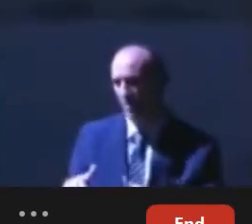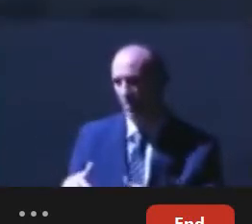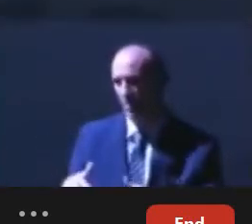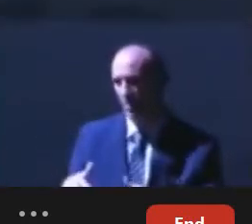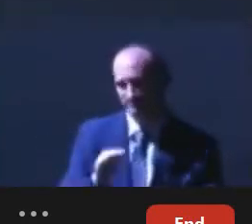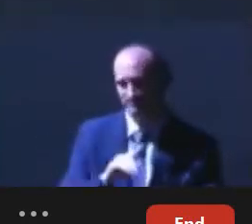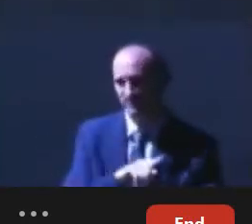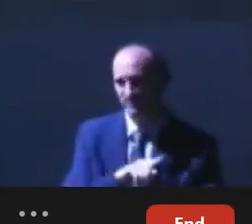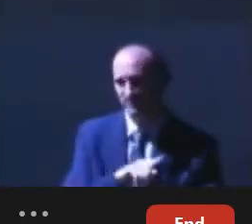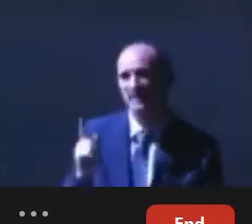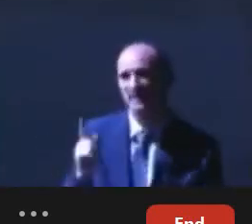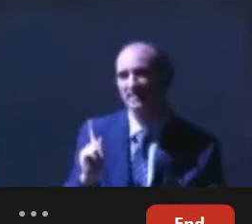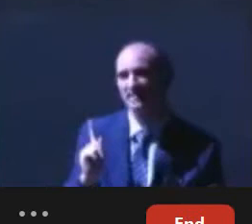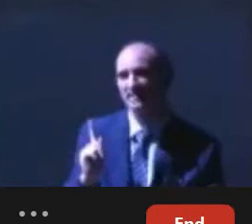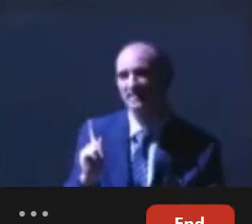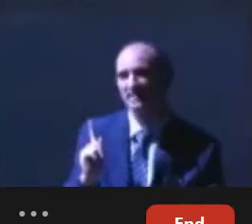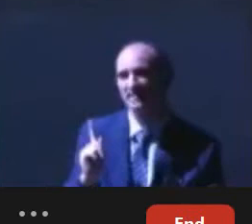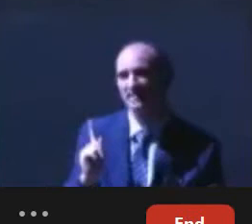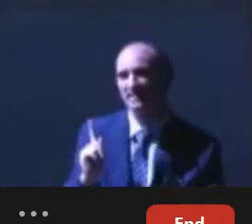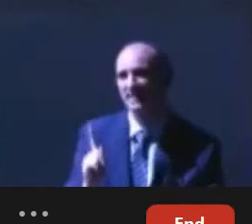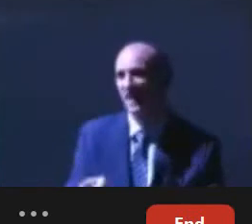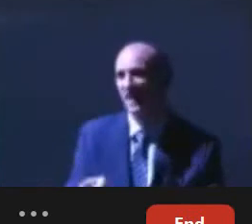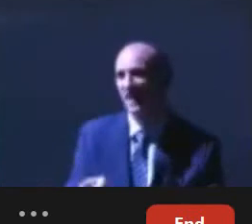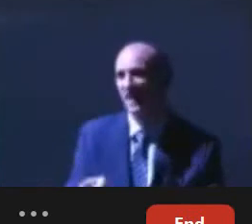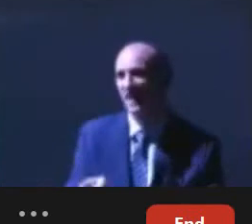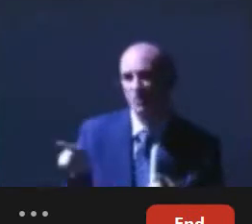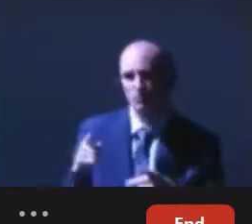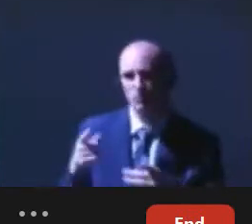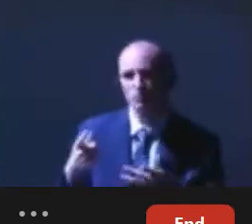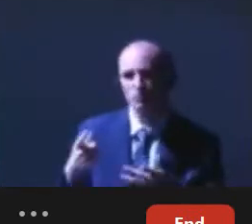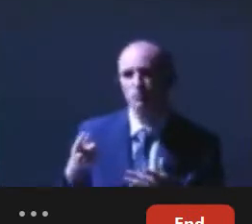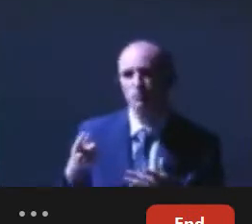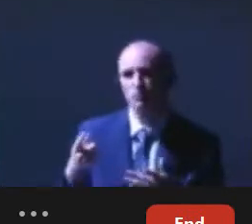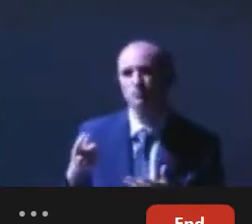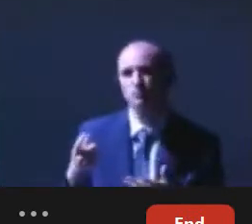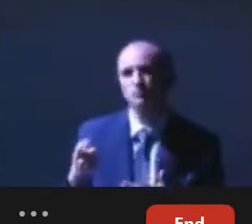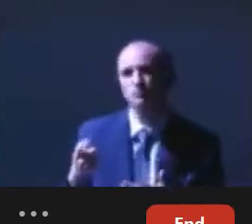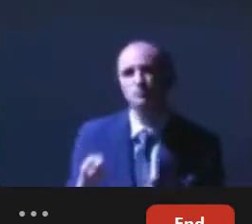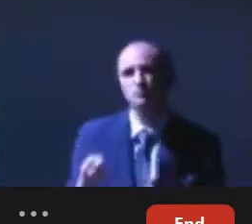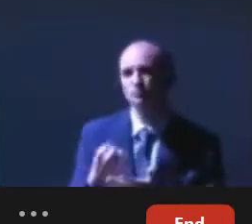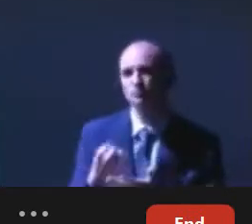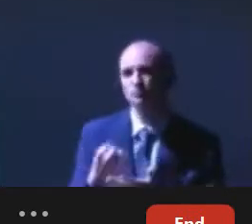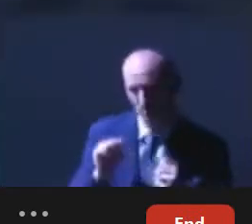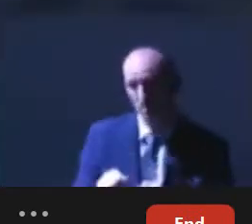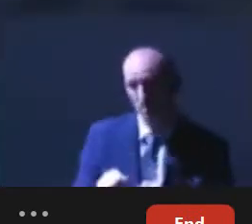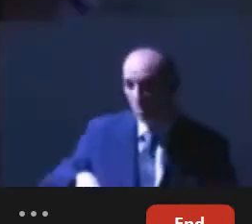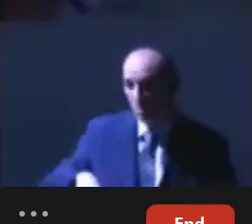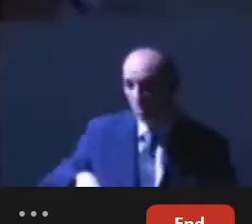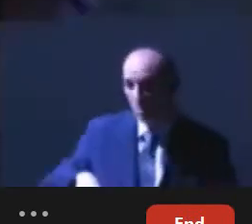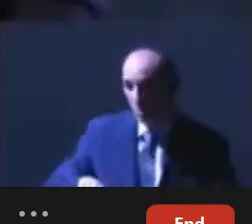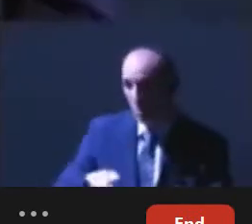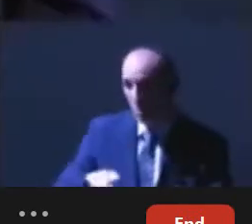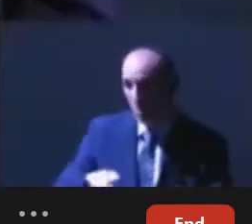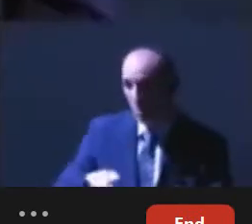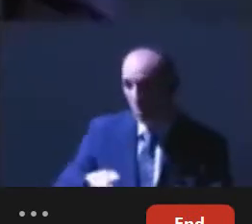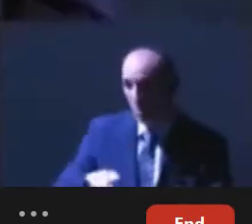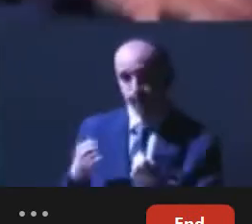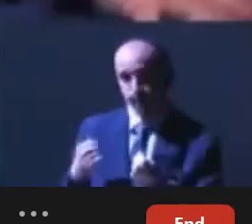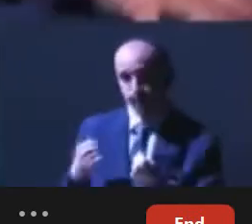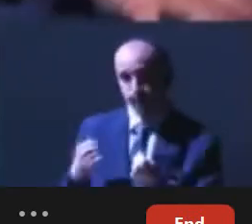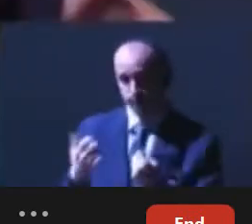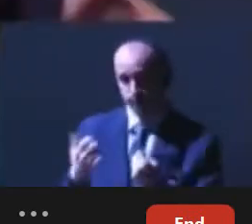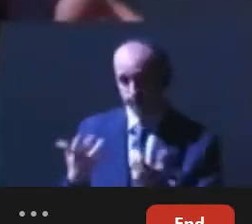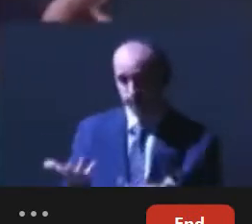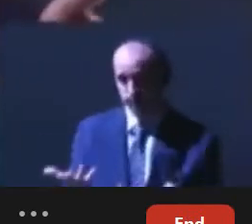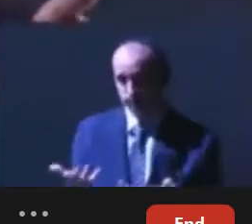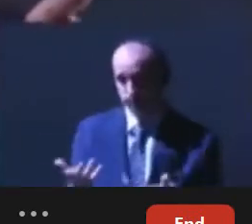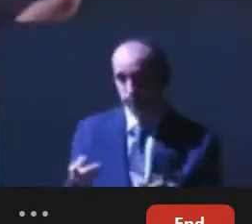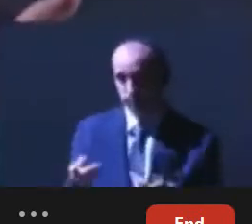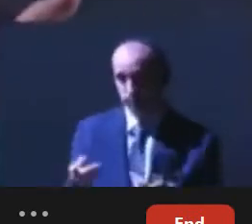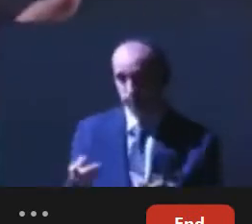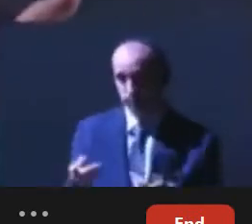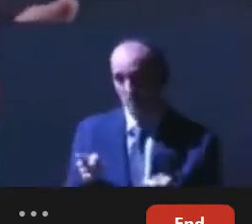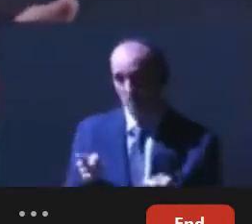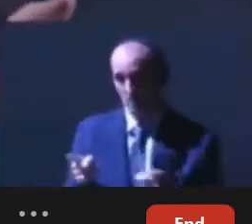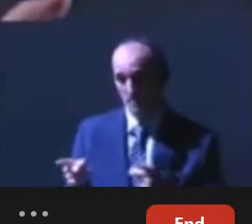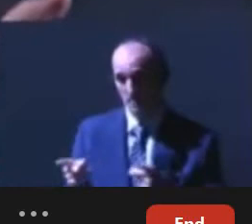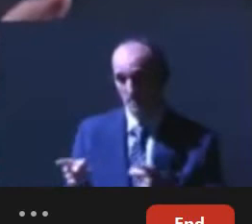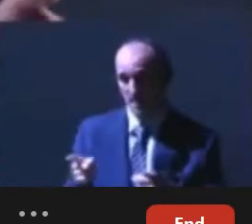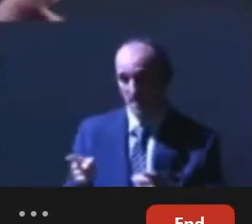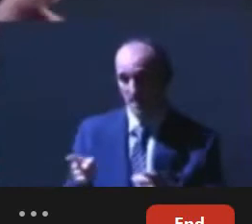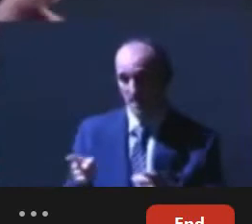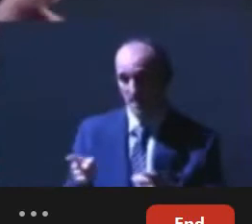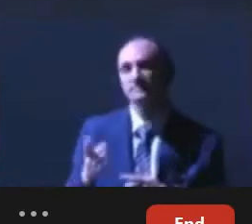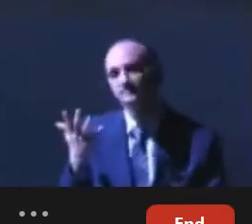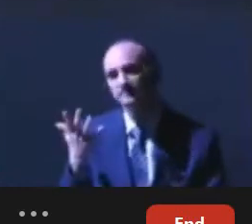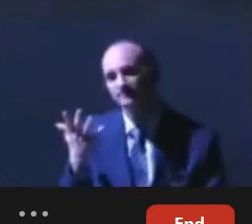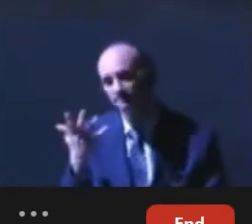mình. Thực sự tin là một cái sức mạnh, sức mạnh nhất có thể. Khi mà tôi khi có một sự cái khoảng trống ấy, thì đó